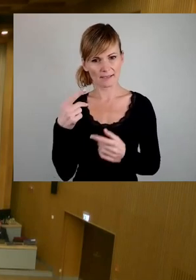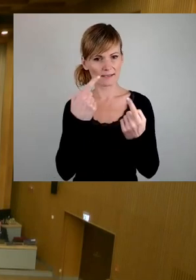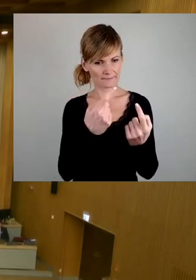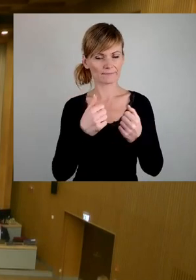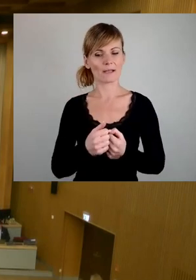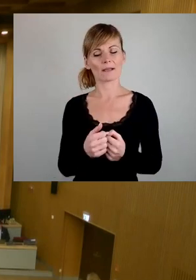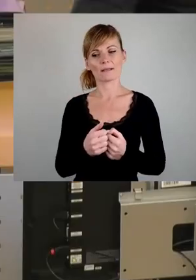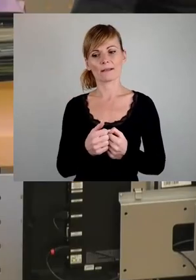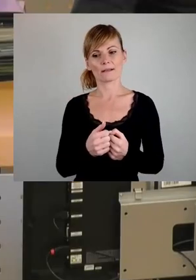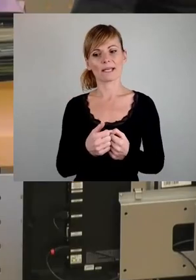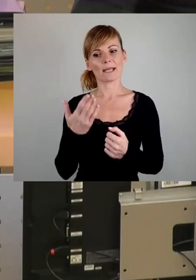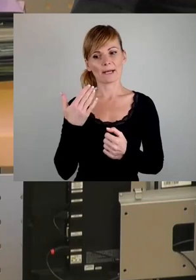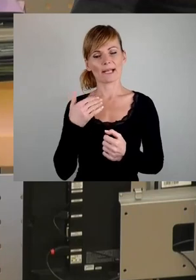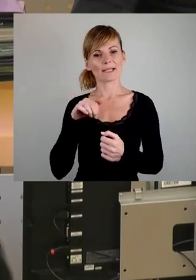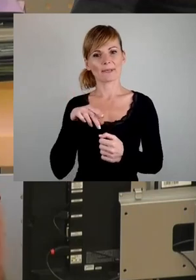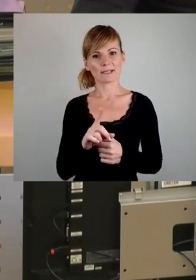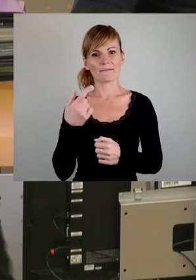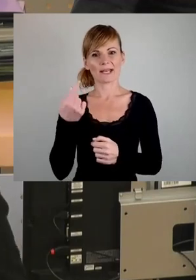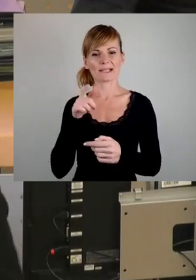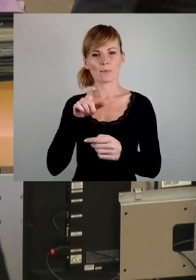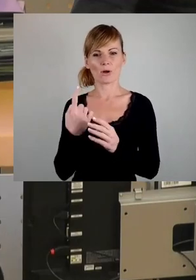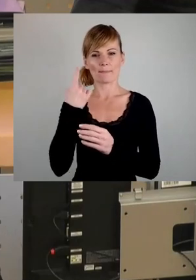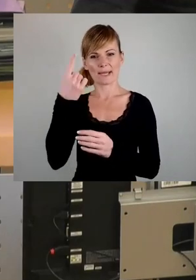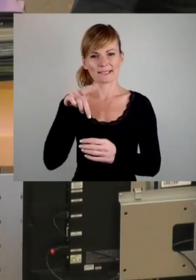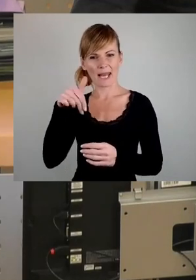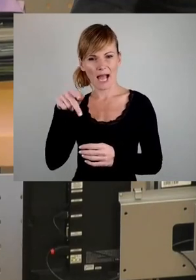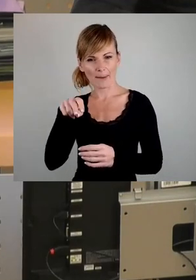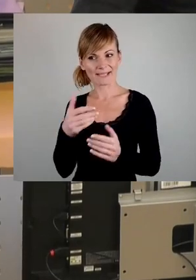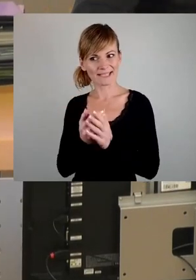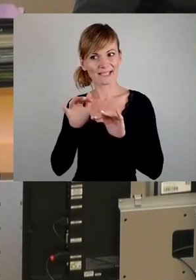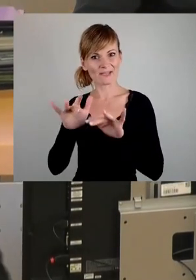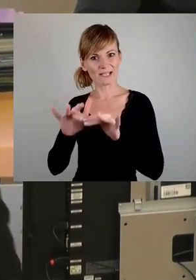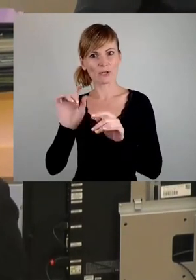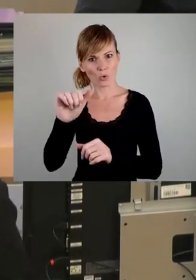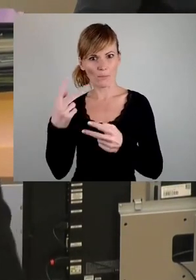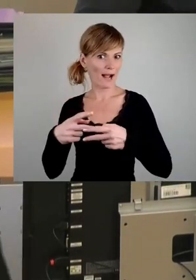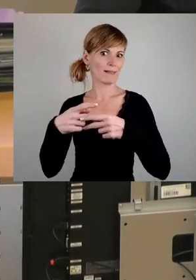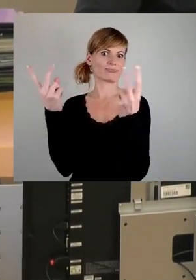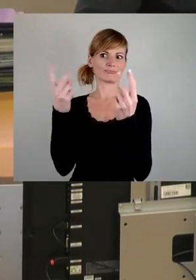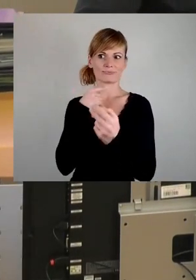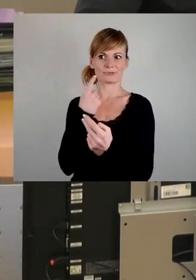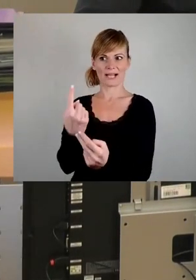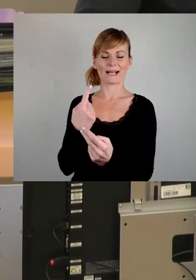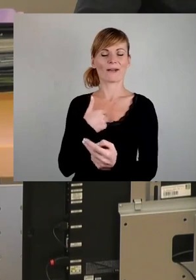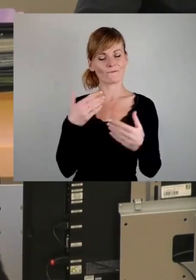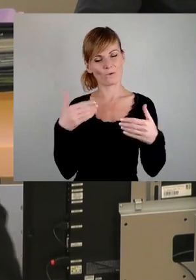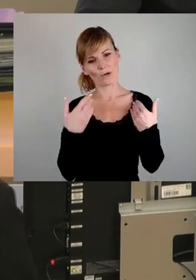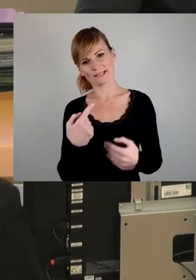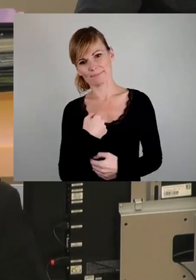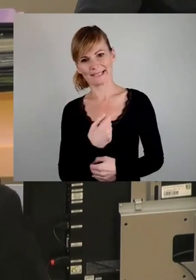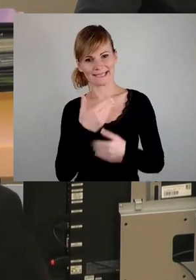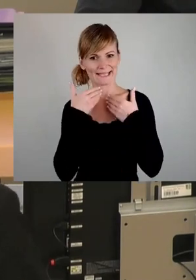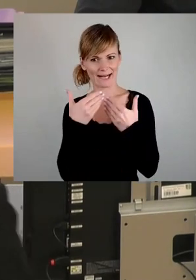ehemaligen SPD-Finanzbürgermeisters Lames hier nochmal so hervorheben. Das freut mich gar sehr. Danke. Ich will aber auch zum